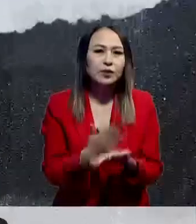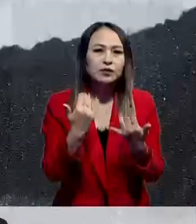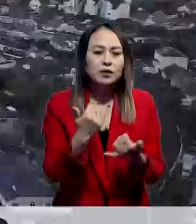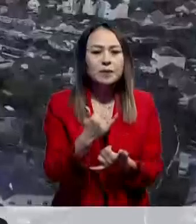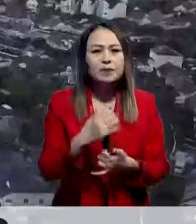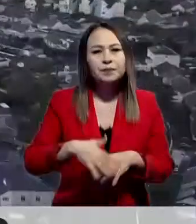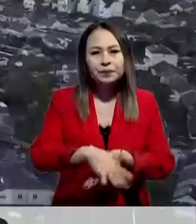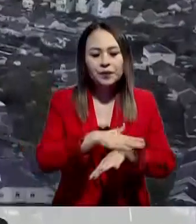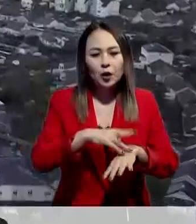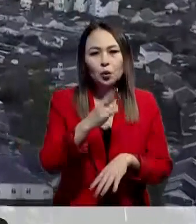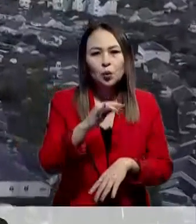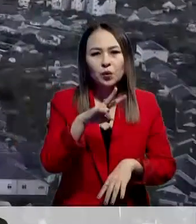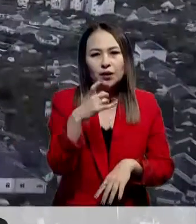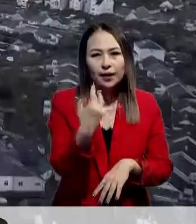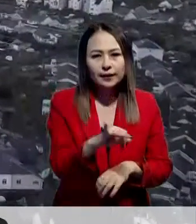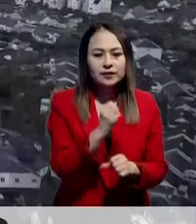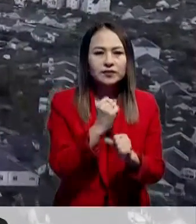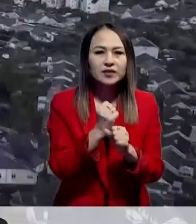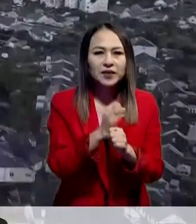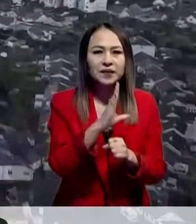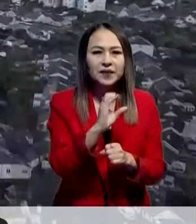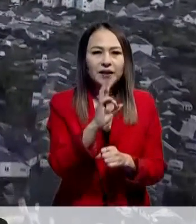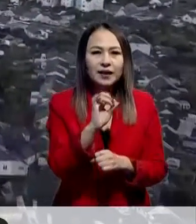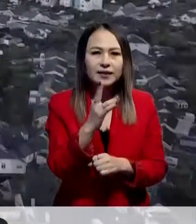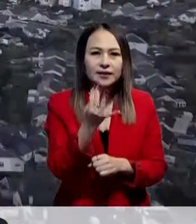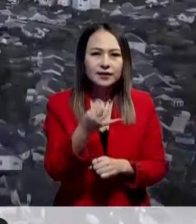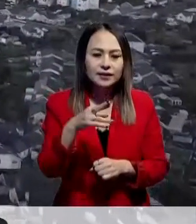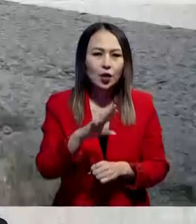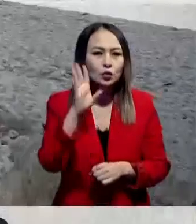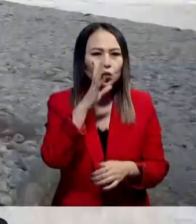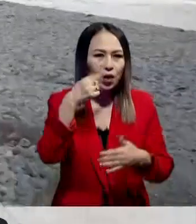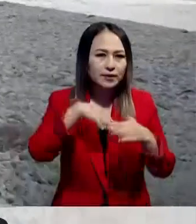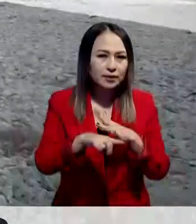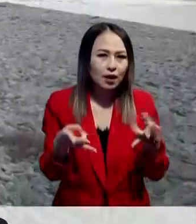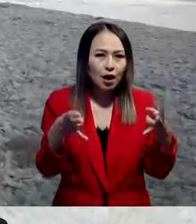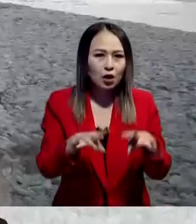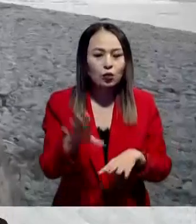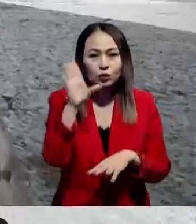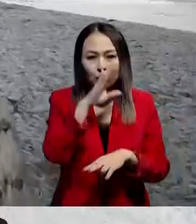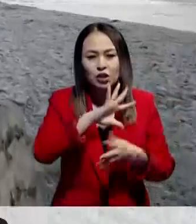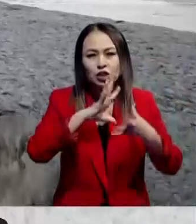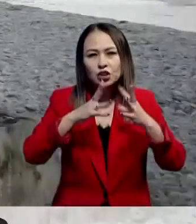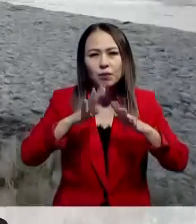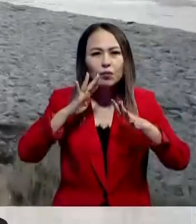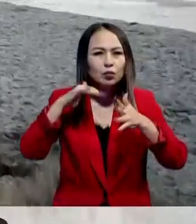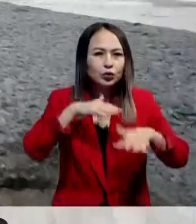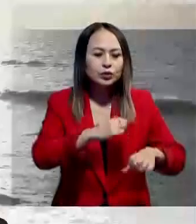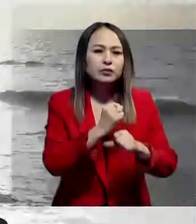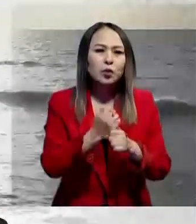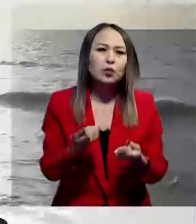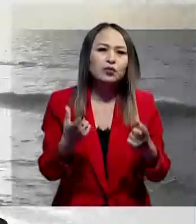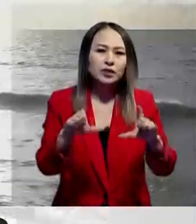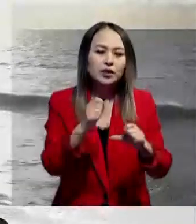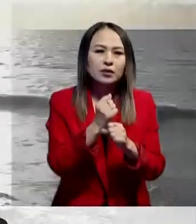Балтық теңізі мен Дунай өзенінің сағасы және Венеция шығанағы да су астында қалуы мүмкін. Жалпы мұхит пен теңіз суларының